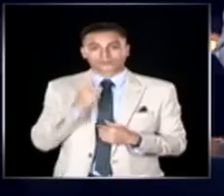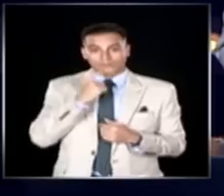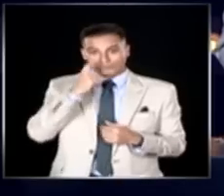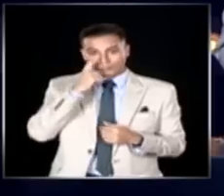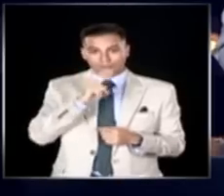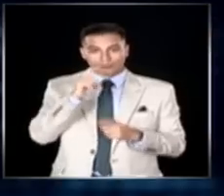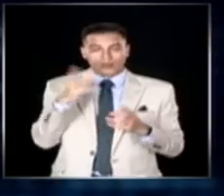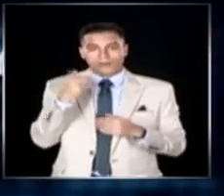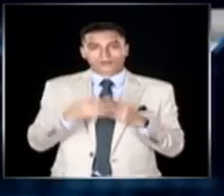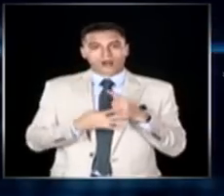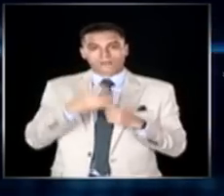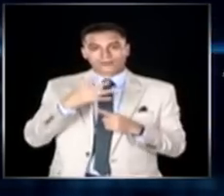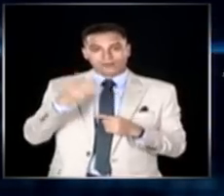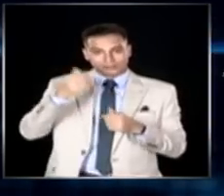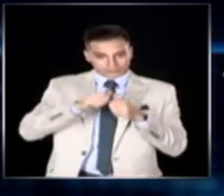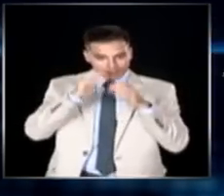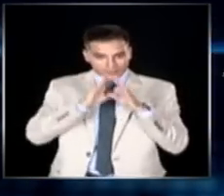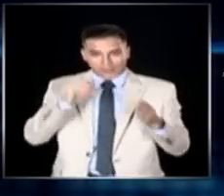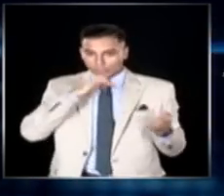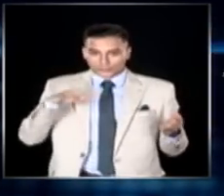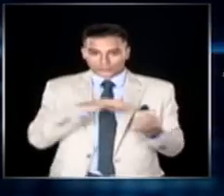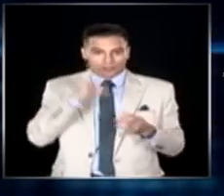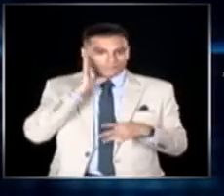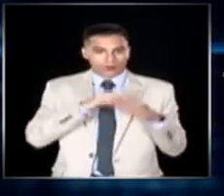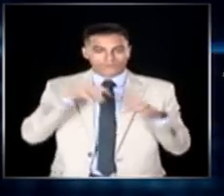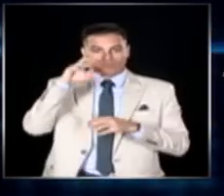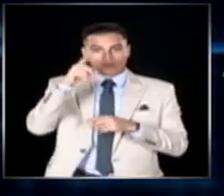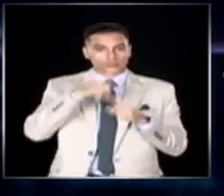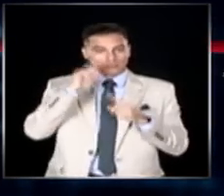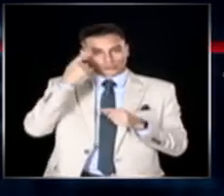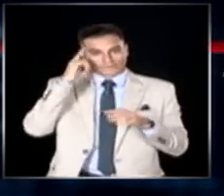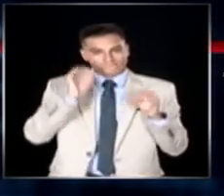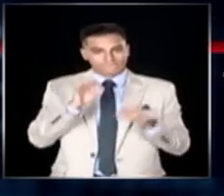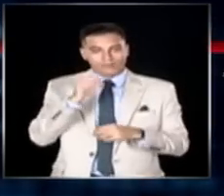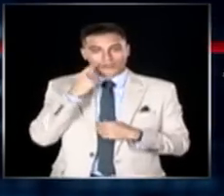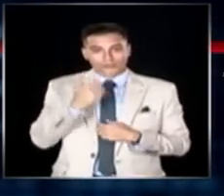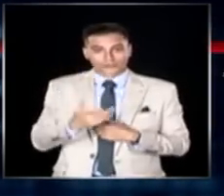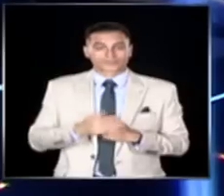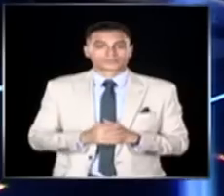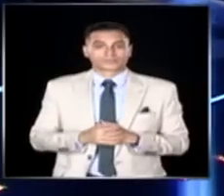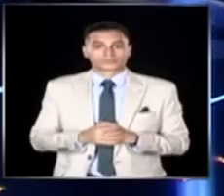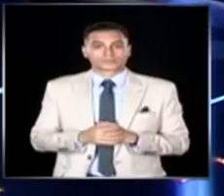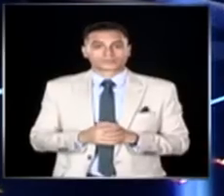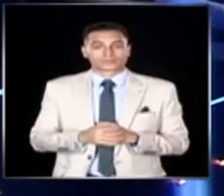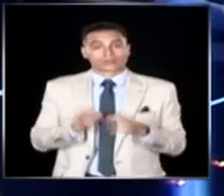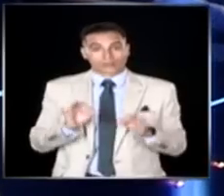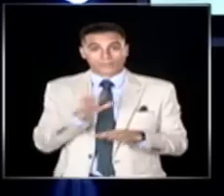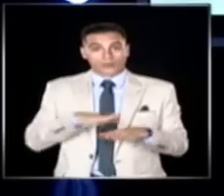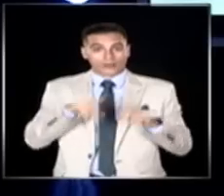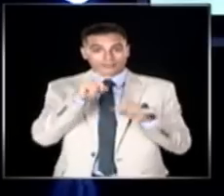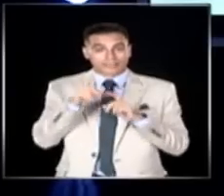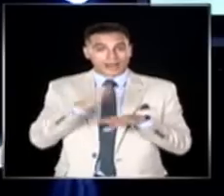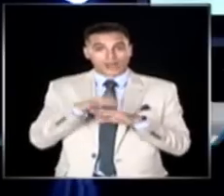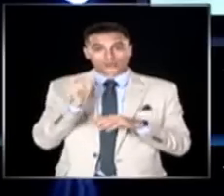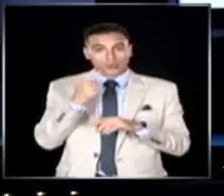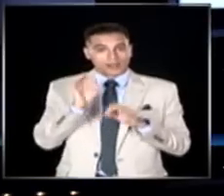فقرة الفنون أربع أسئلة: سينما ومسرح، أغاني وموسيقى، لوحات ومعالم، وسرعة البديهة. طبعا أسئلتنا